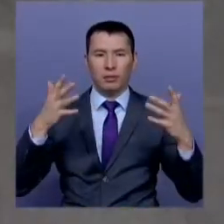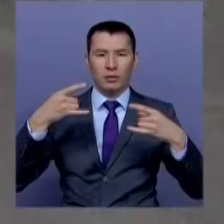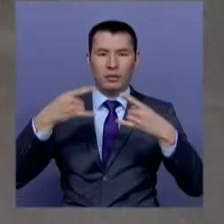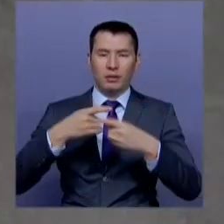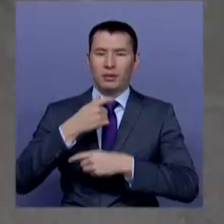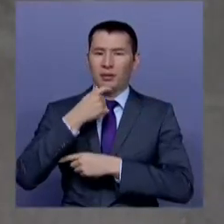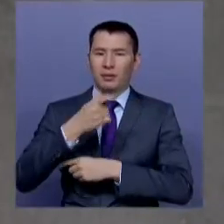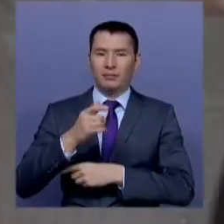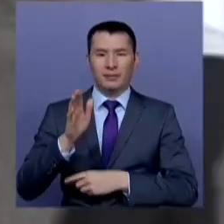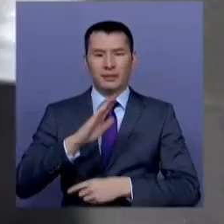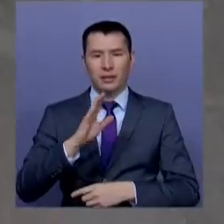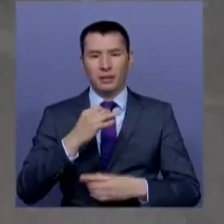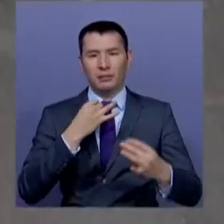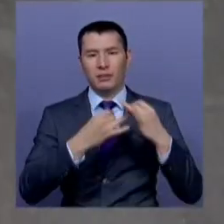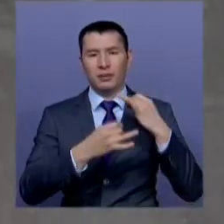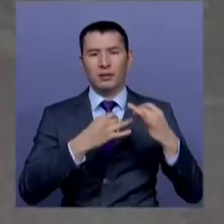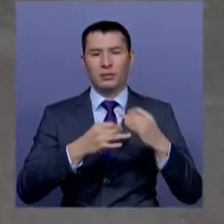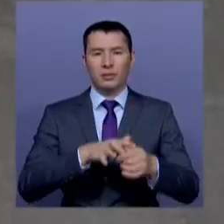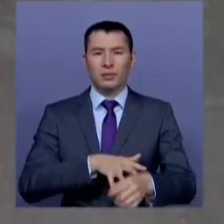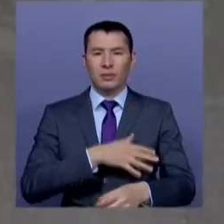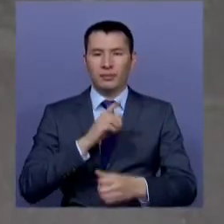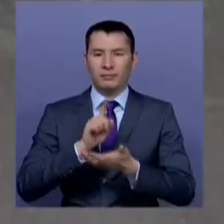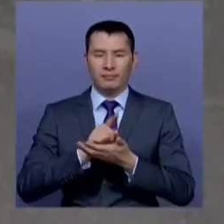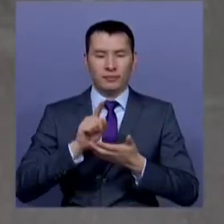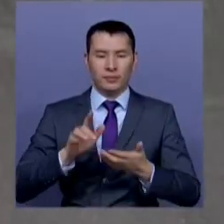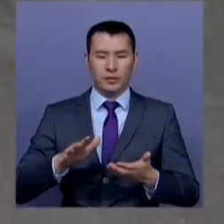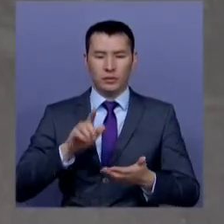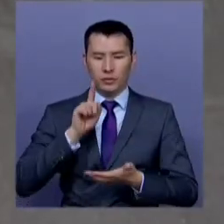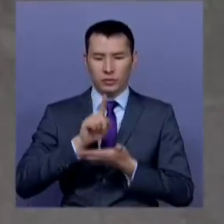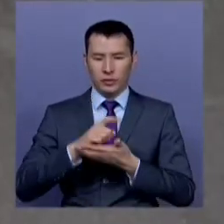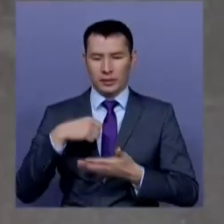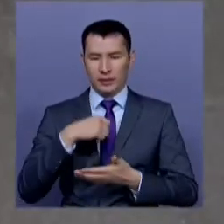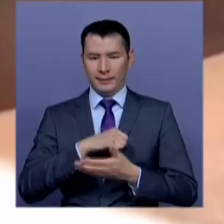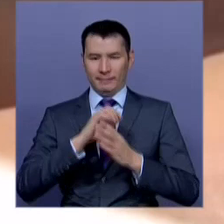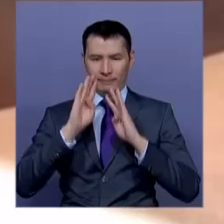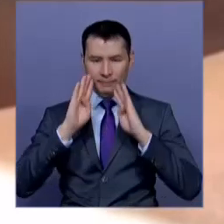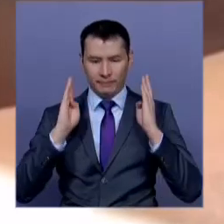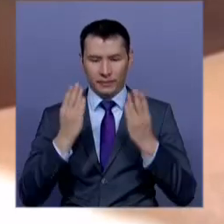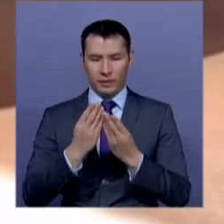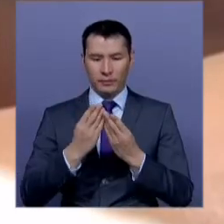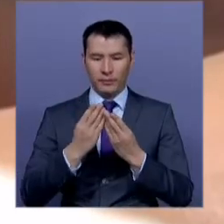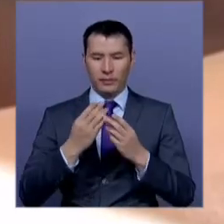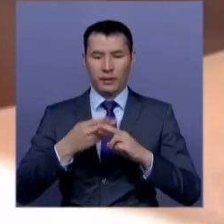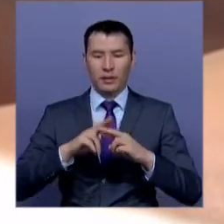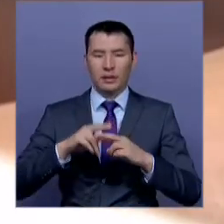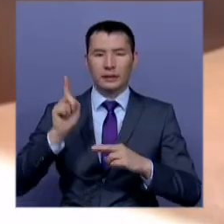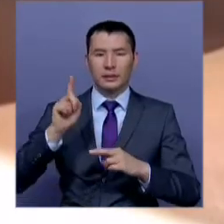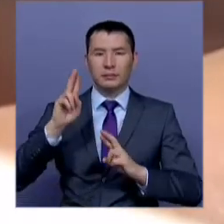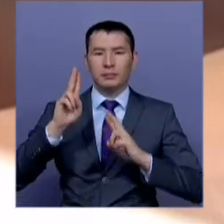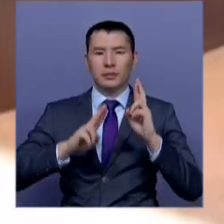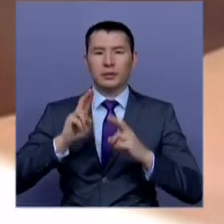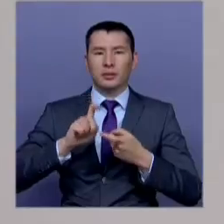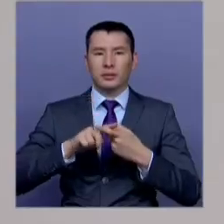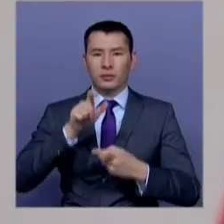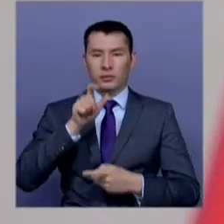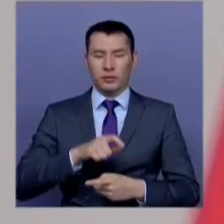телевизор, вместе беседовать долго. Они не должны, он должен максимально самоизолироваться. Согласно рекомендациям Минздрава, бессимптомные